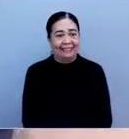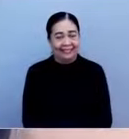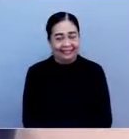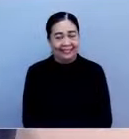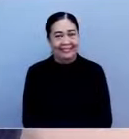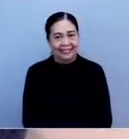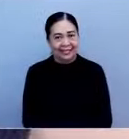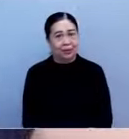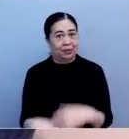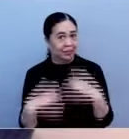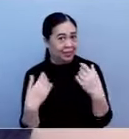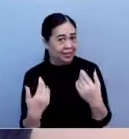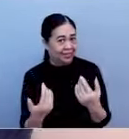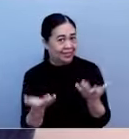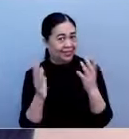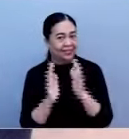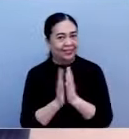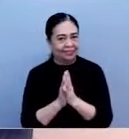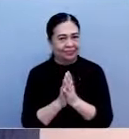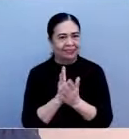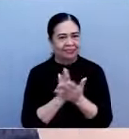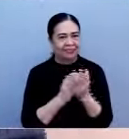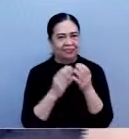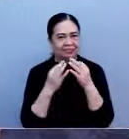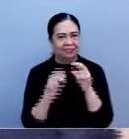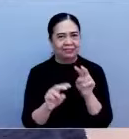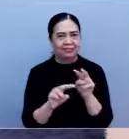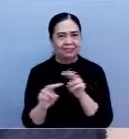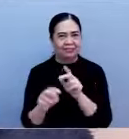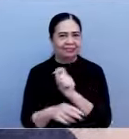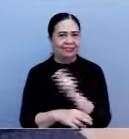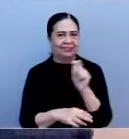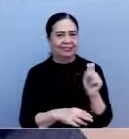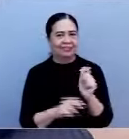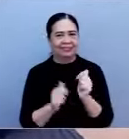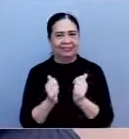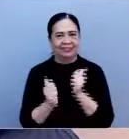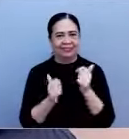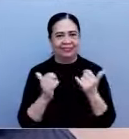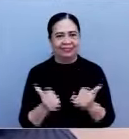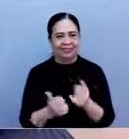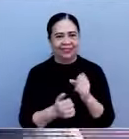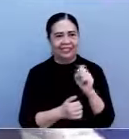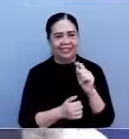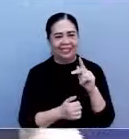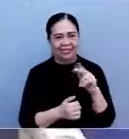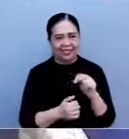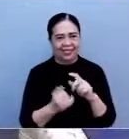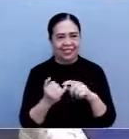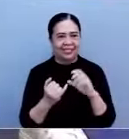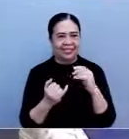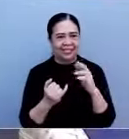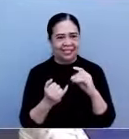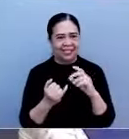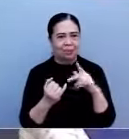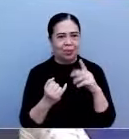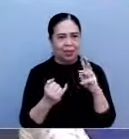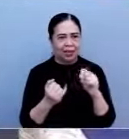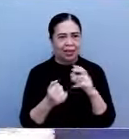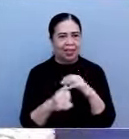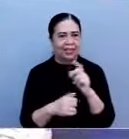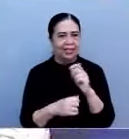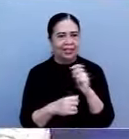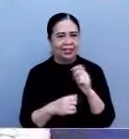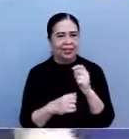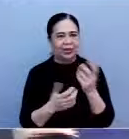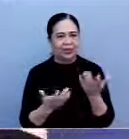Oh, di ba? Mga kapatid, ang ilan sa pinaka-sinusubaybayang TikTok stars ngayon, Steven Bansil, Chardy B, Pocha, and TikTok's